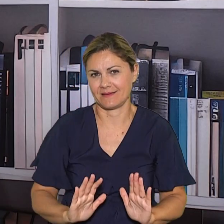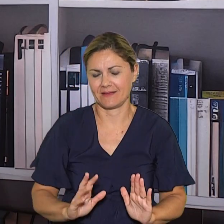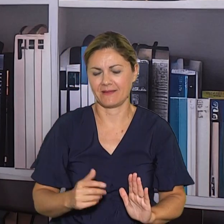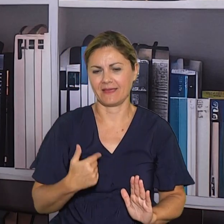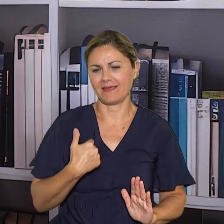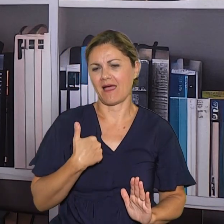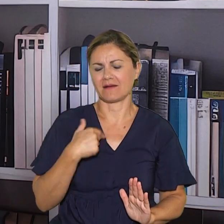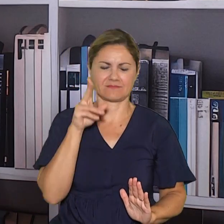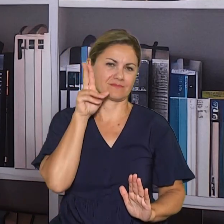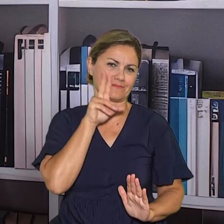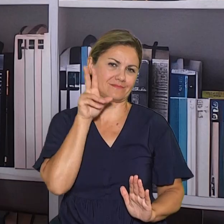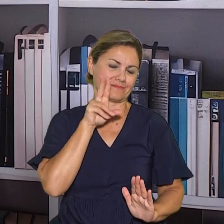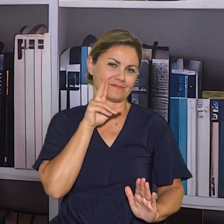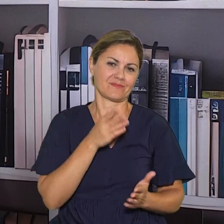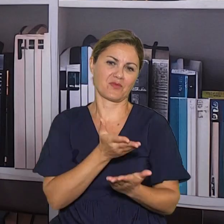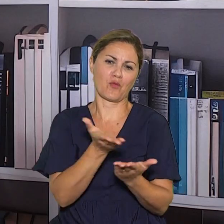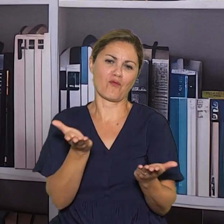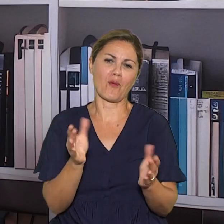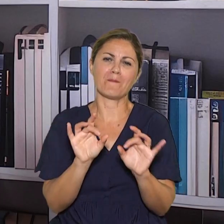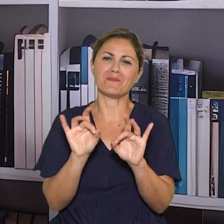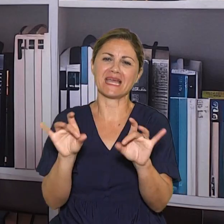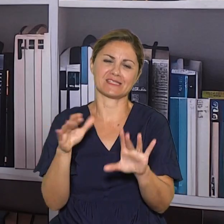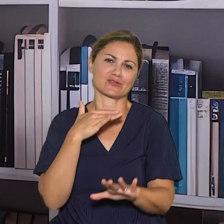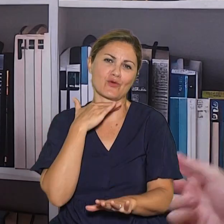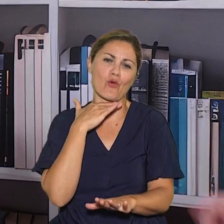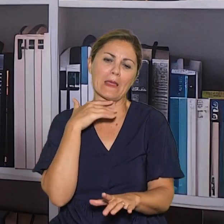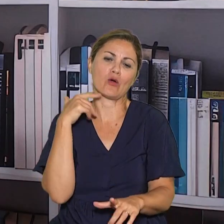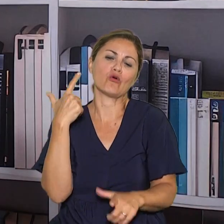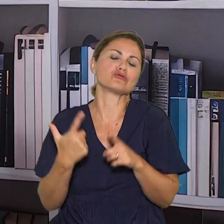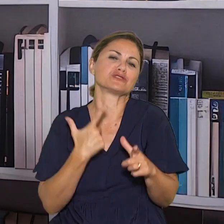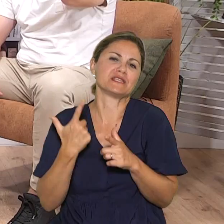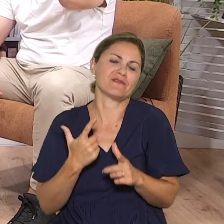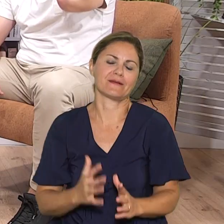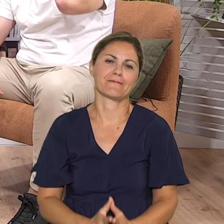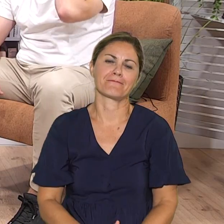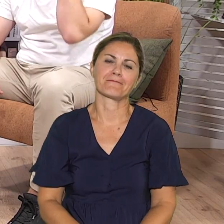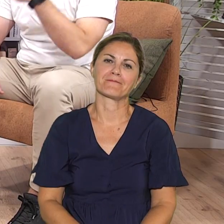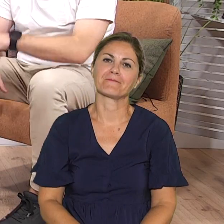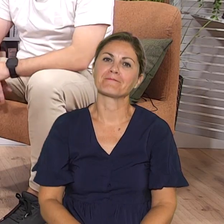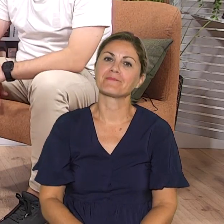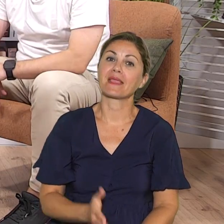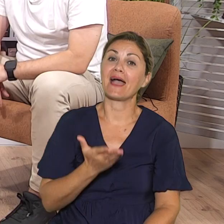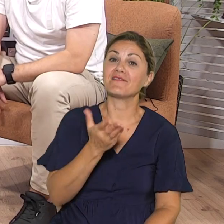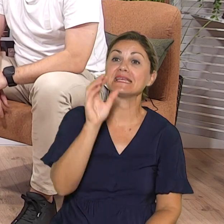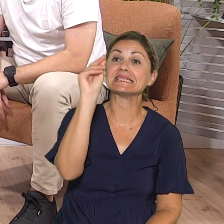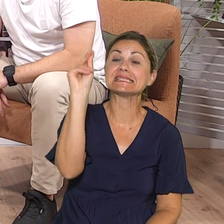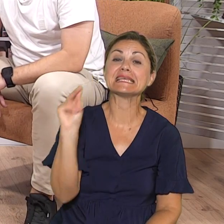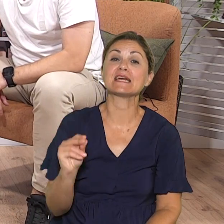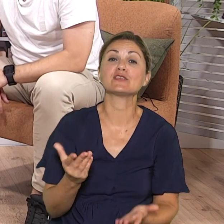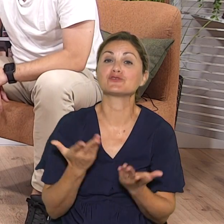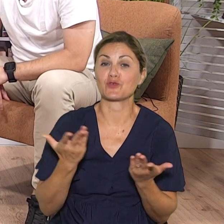akademski slikari, oni to, a ovi amateri to. Da. Koji su motivi vaših slika? A svašta,